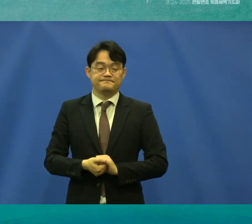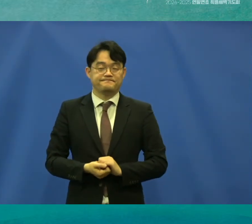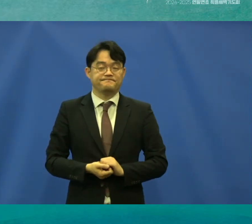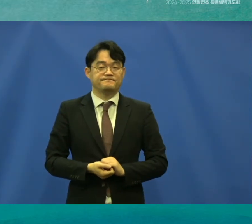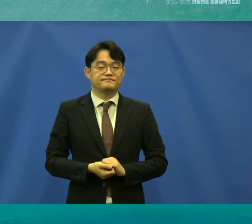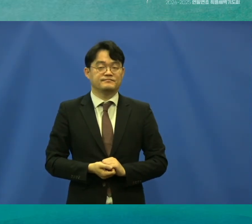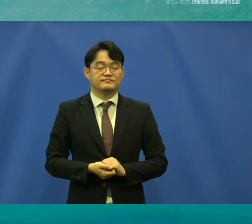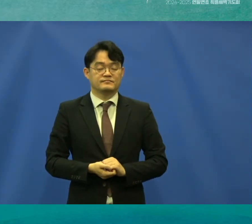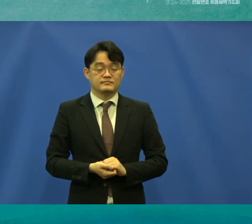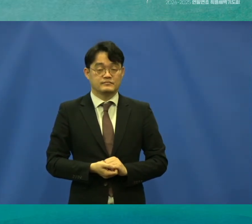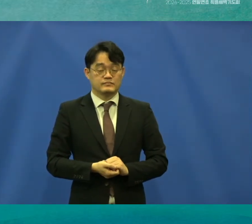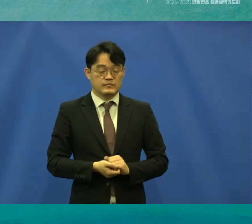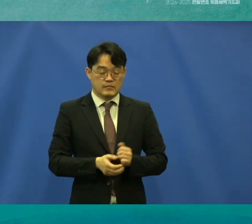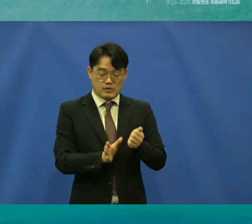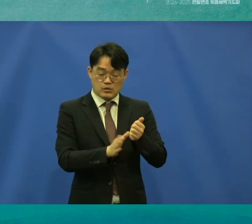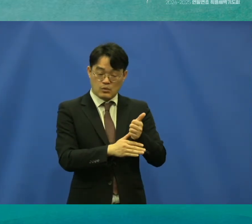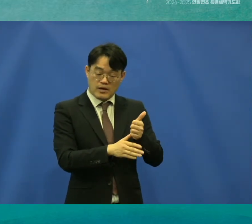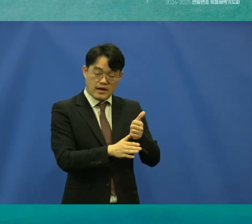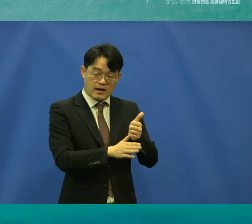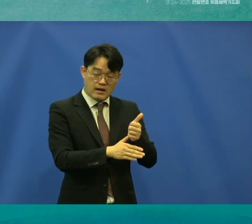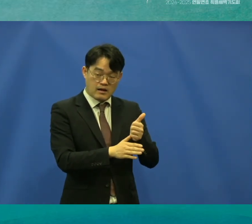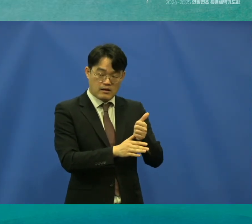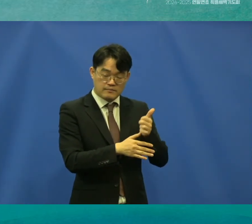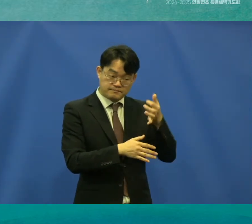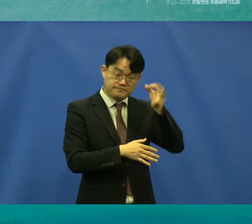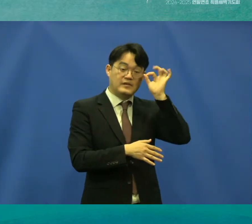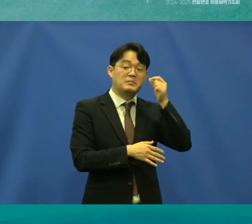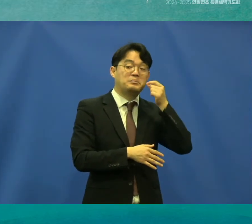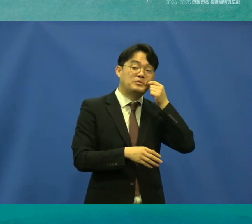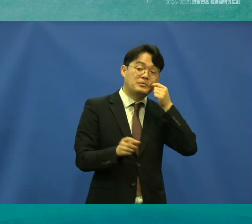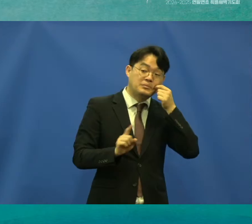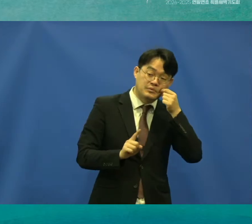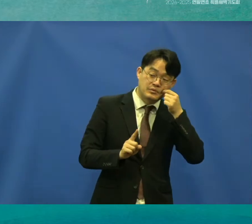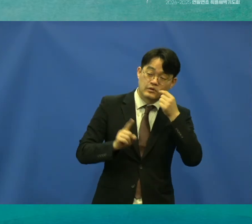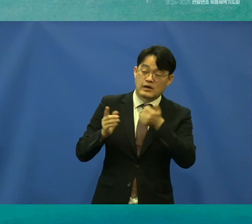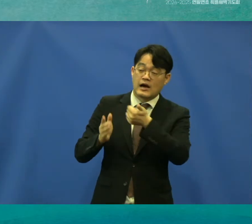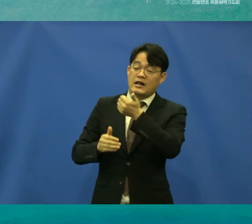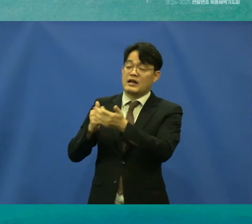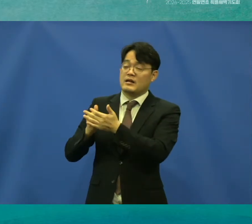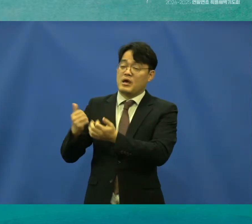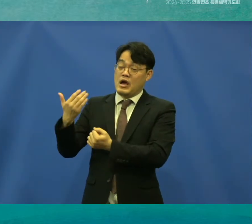그래서 요나가 보지 못한 것은 무엇입니까? 하나님의 은혜입니다.